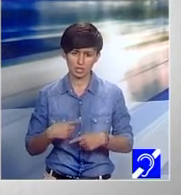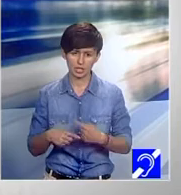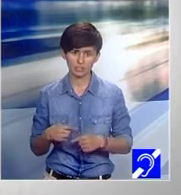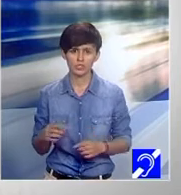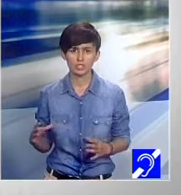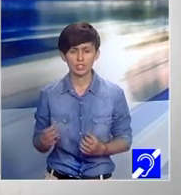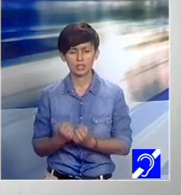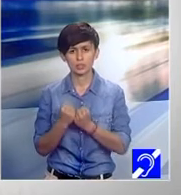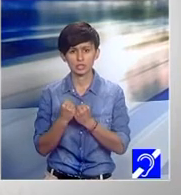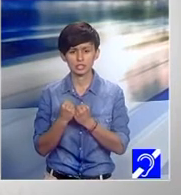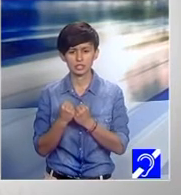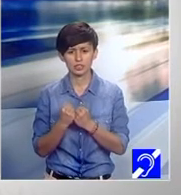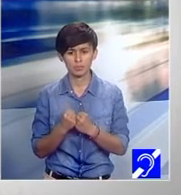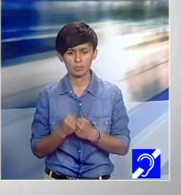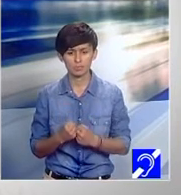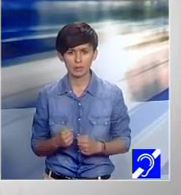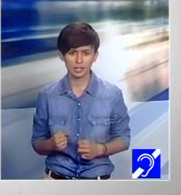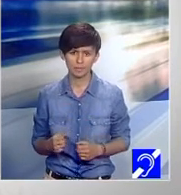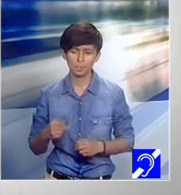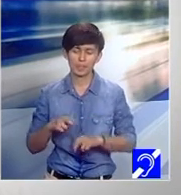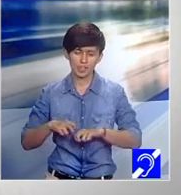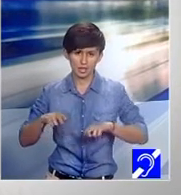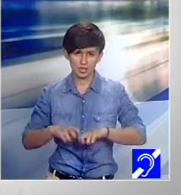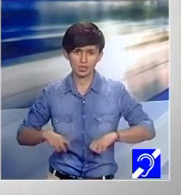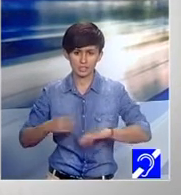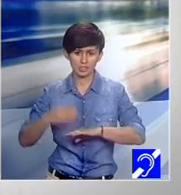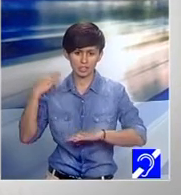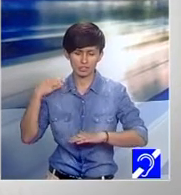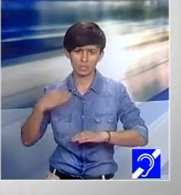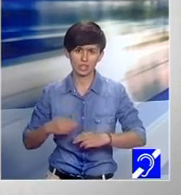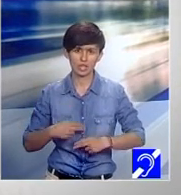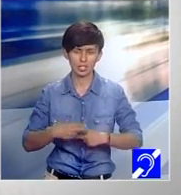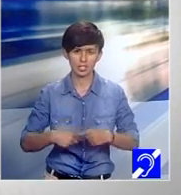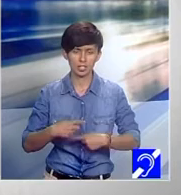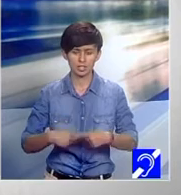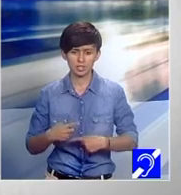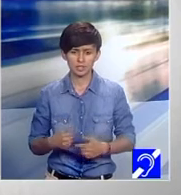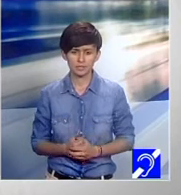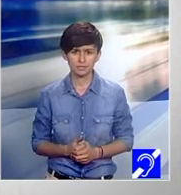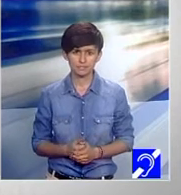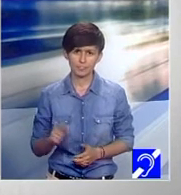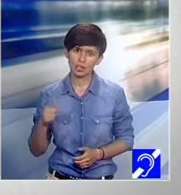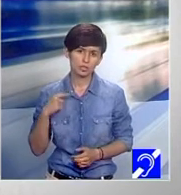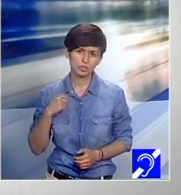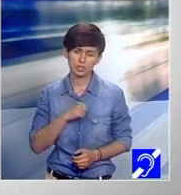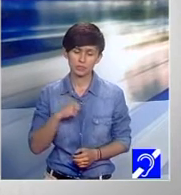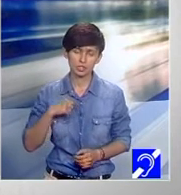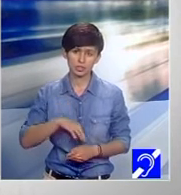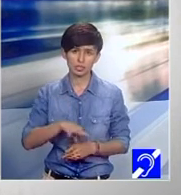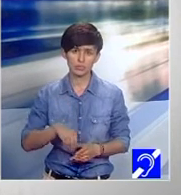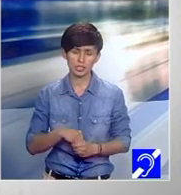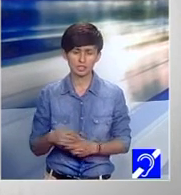la screening la maternitatea Baia Mare. Nu suntem singurii părinți cu copii scăpați de la screening din maternitatea Baia